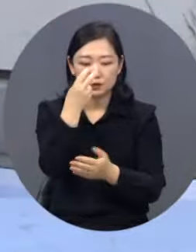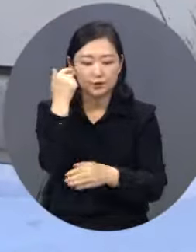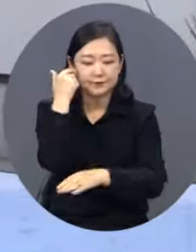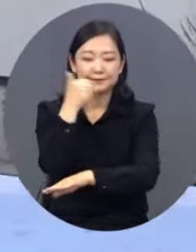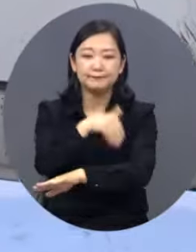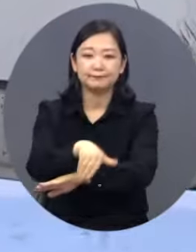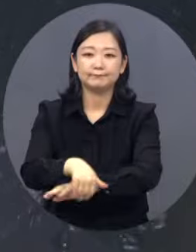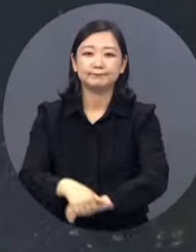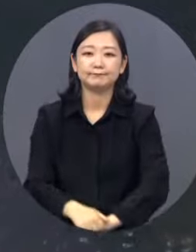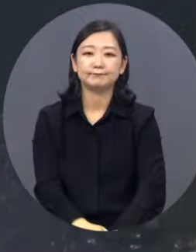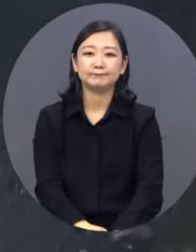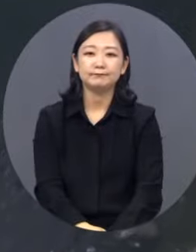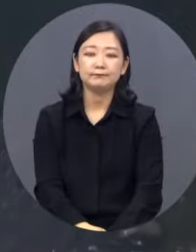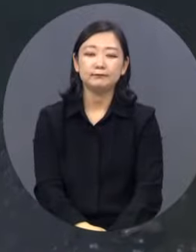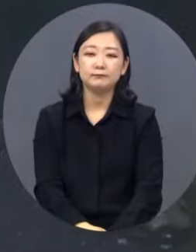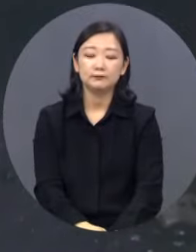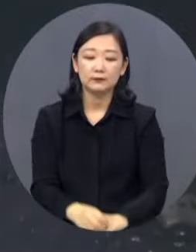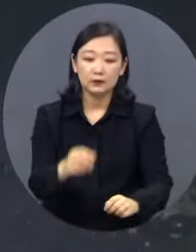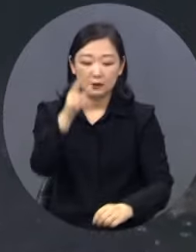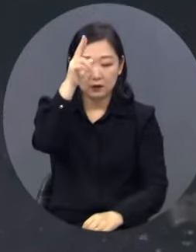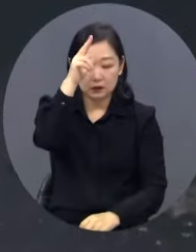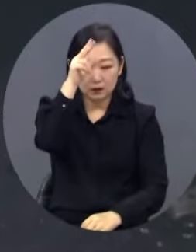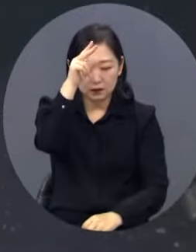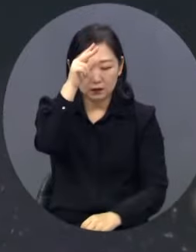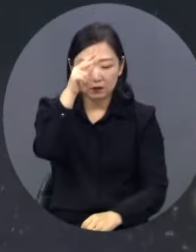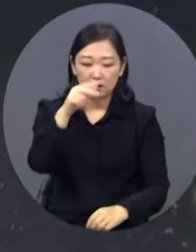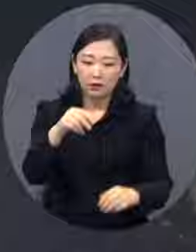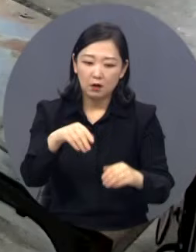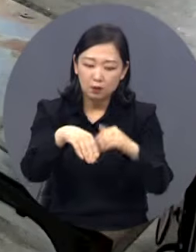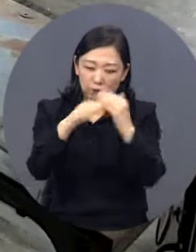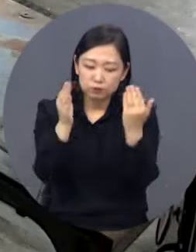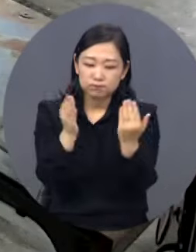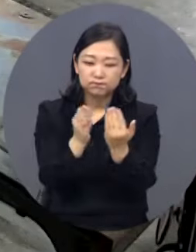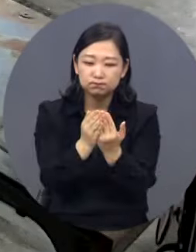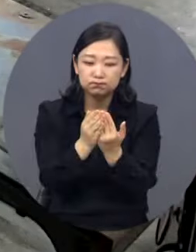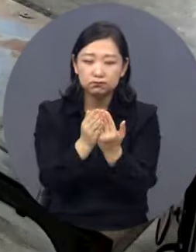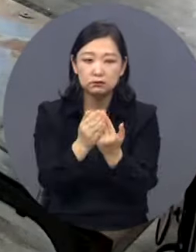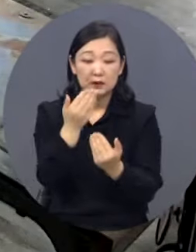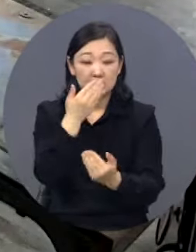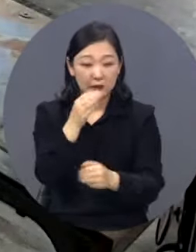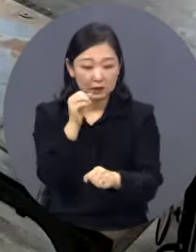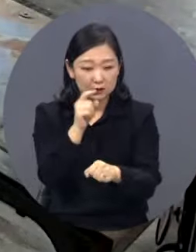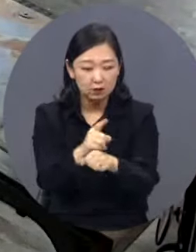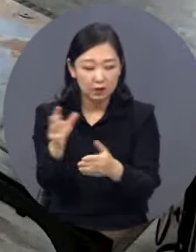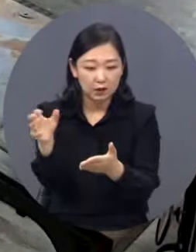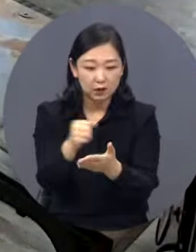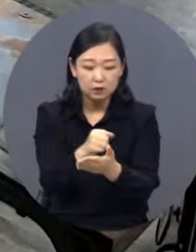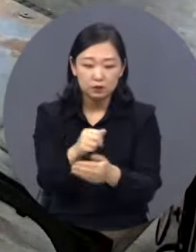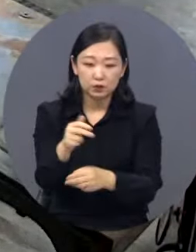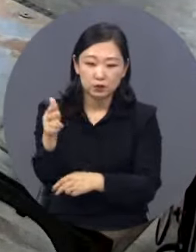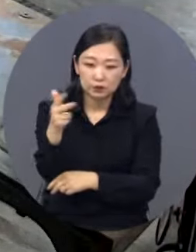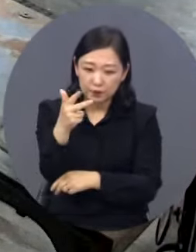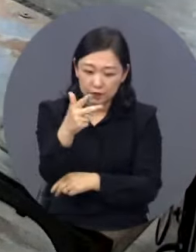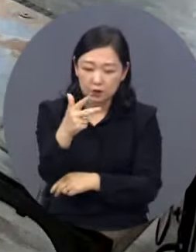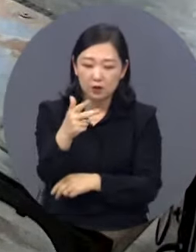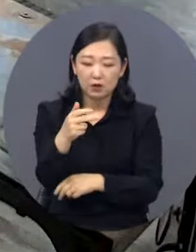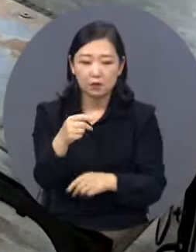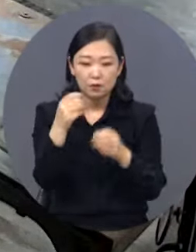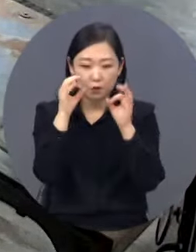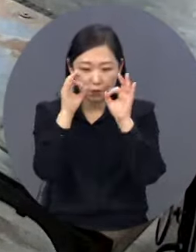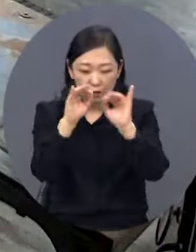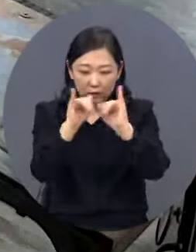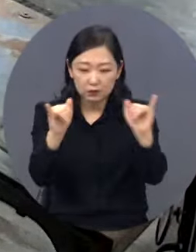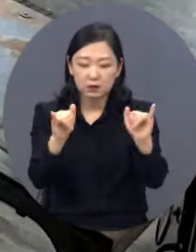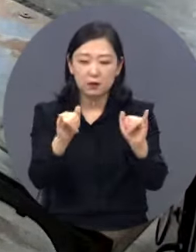예정입니다. 해경은 차체 결함 등 모든 가능성을 열어두고 블랙박스와 주변 CCTV, 목격자